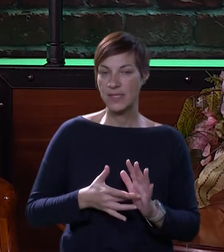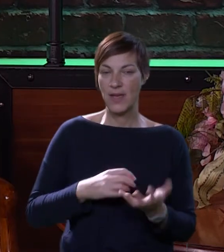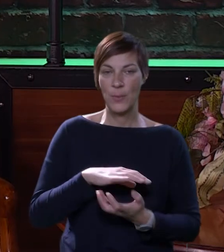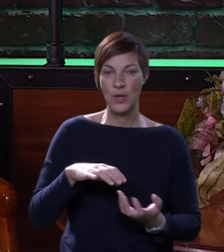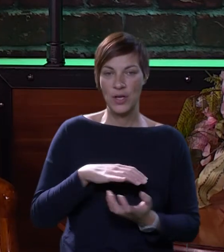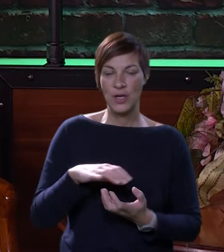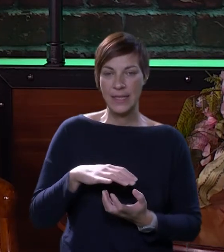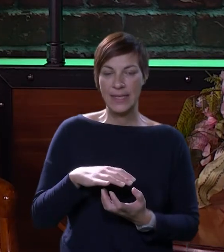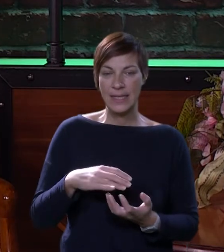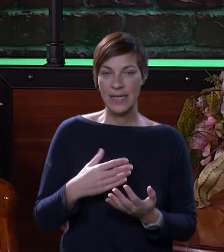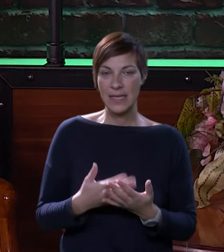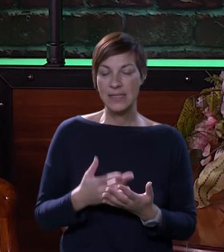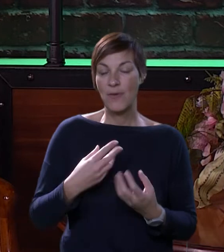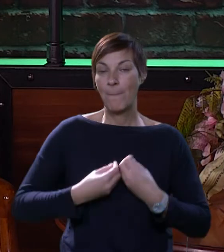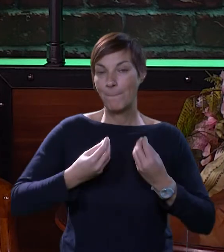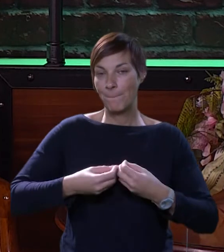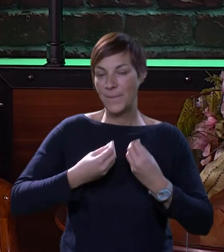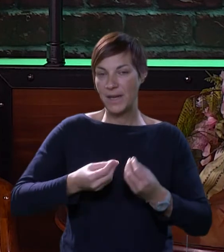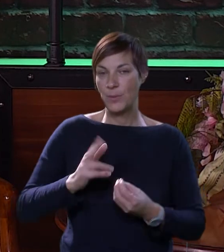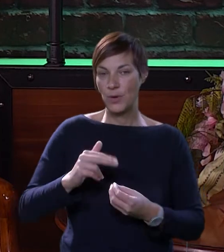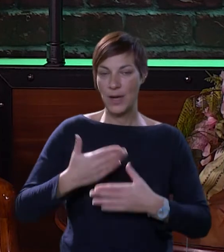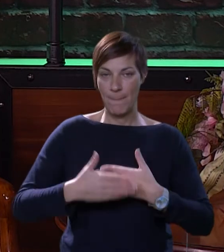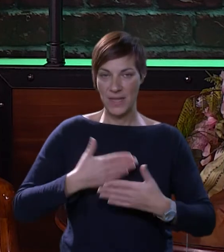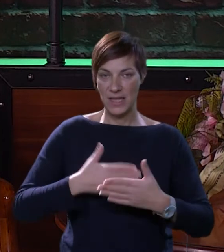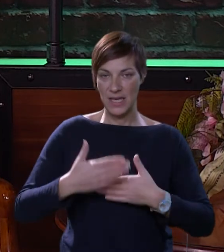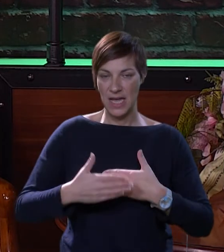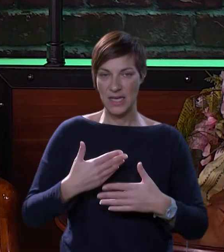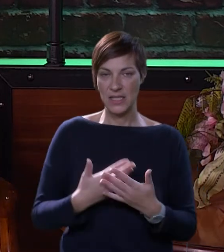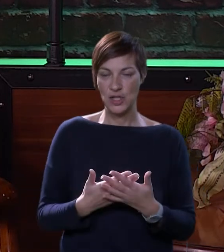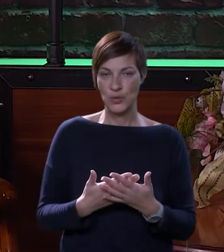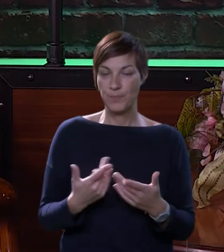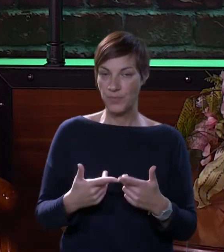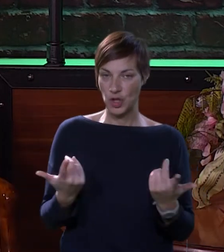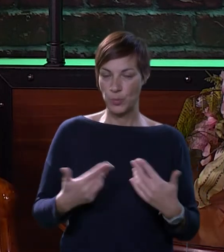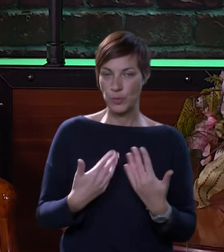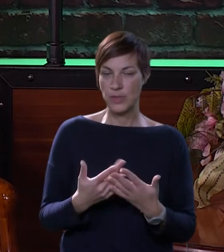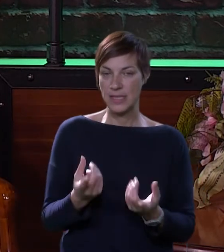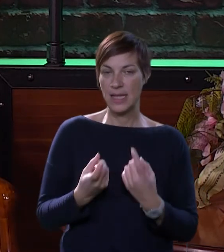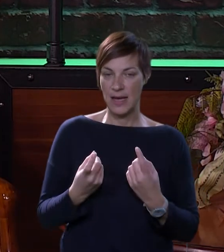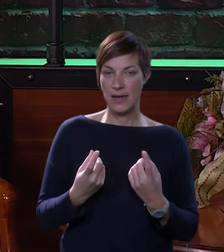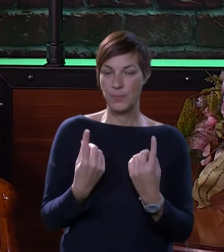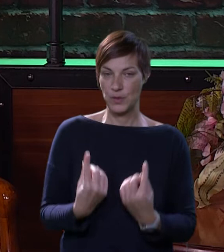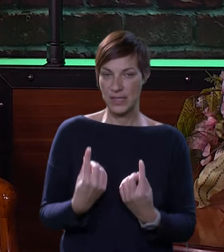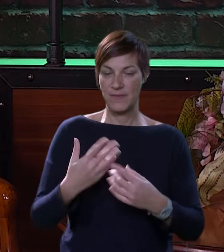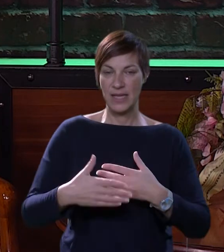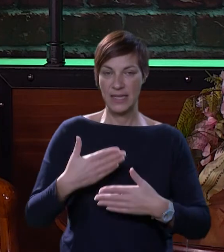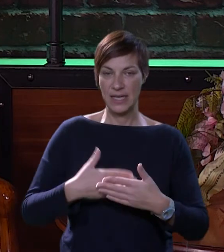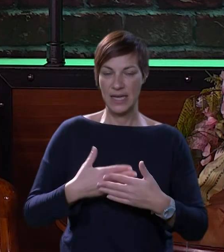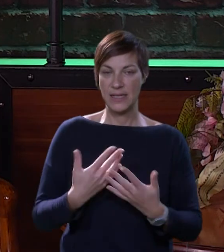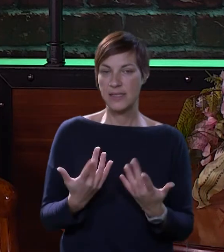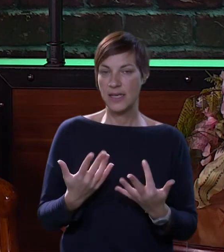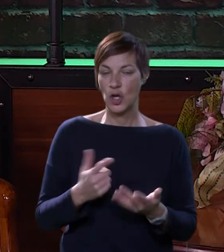u roditeljstvu nekako preporuka je imati granicu. Znači dopustiti, ali postavljati određene